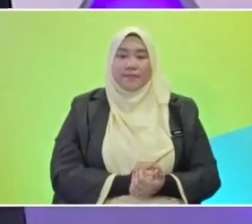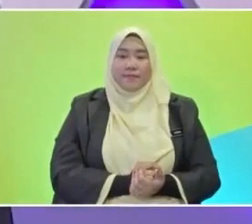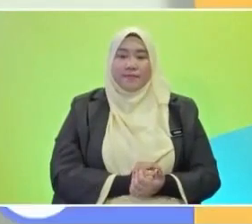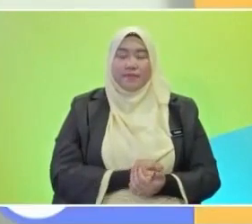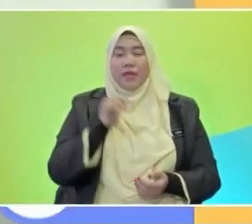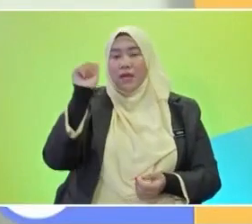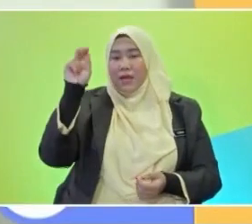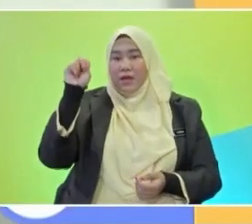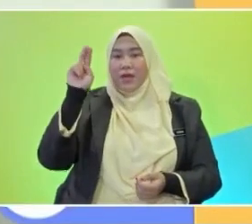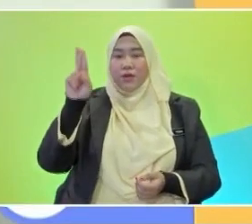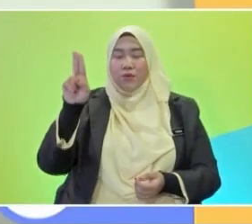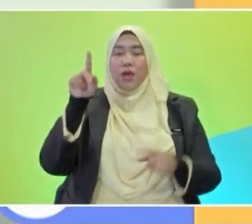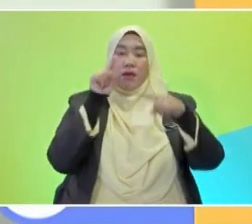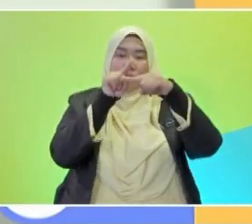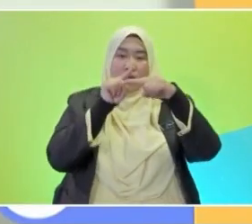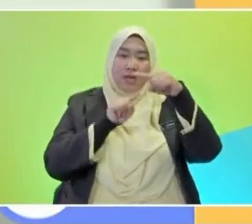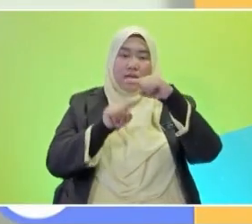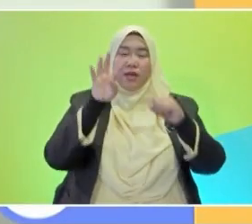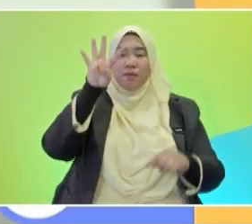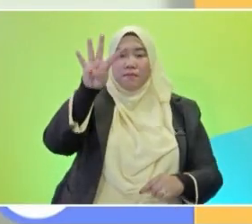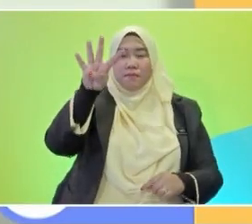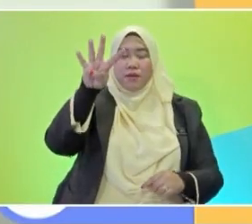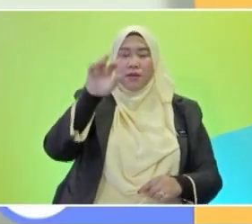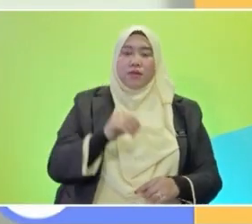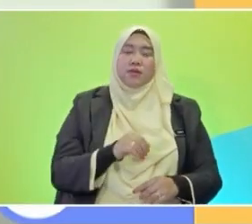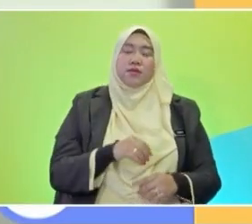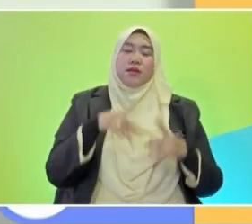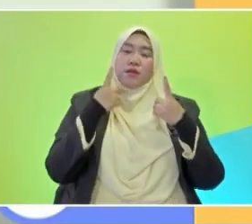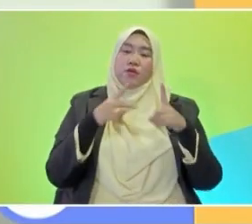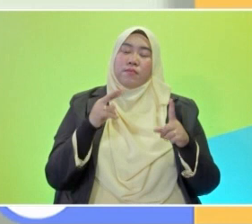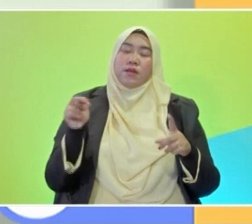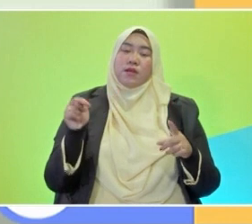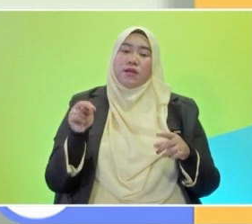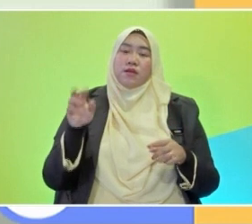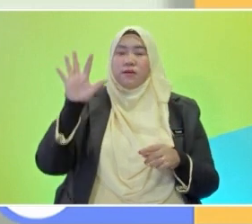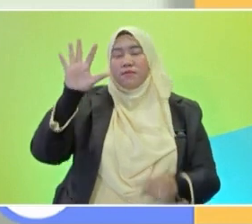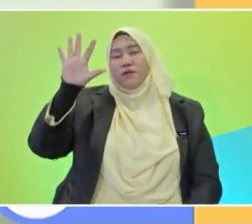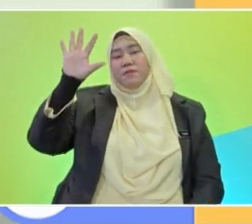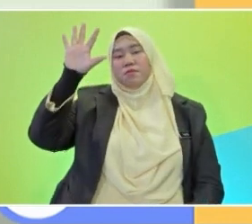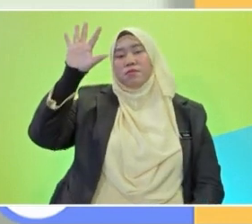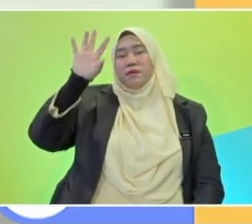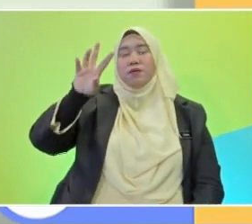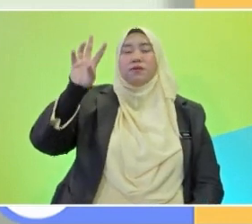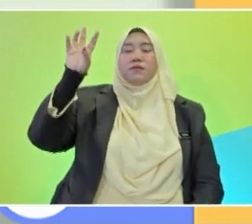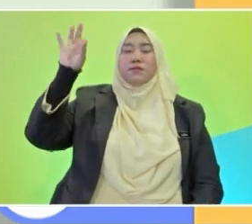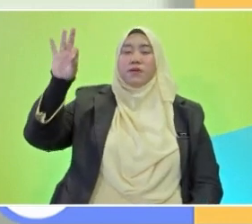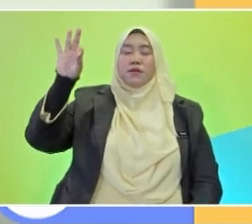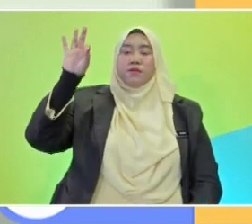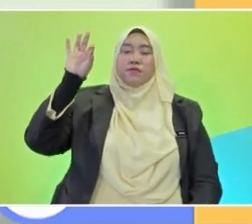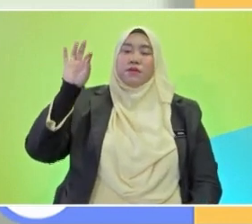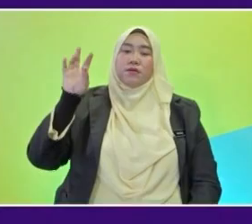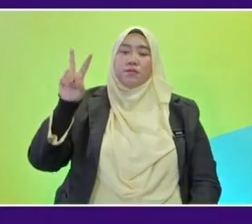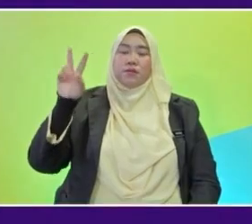anu bagi dengan tempat jawabannya ialah 5.123 Allah Oke anu di